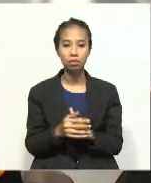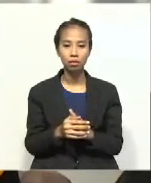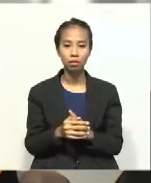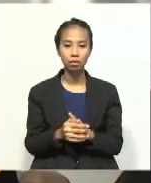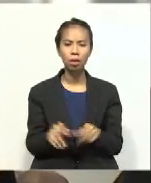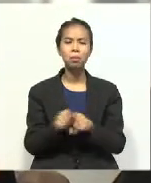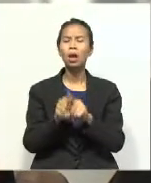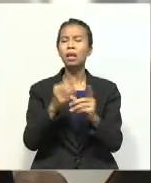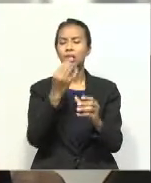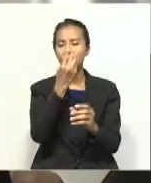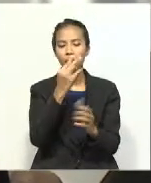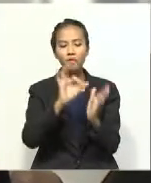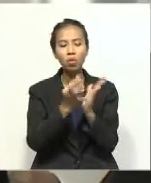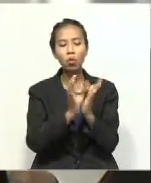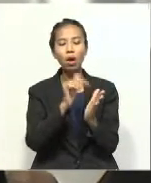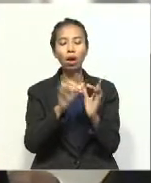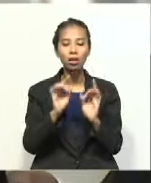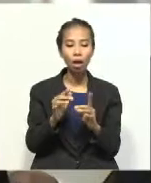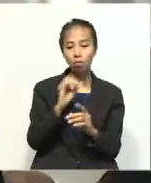ซบุ๊ก